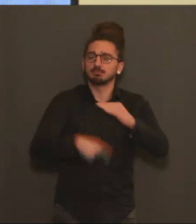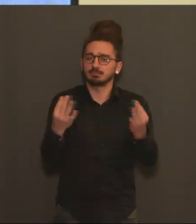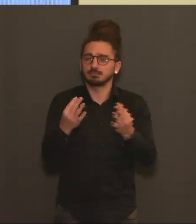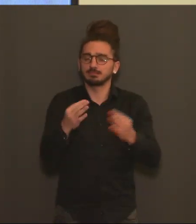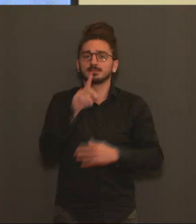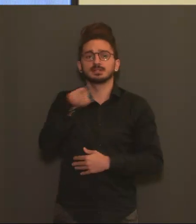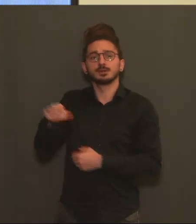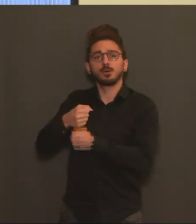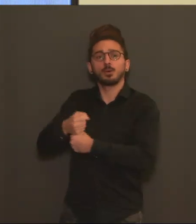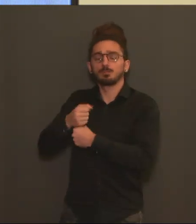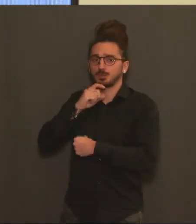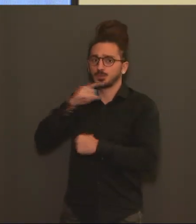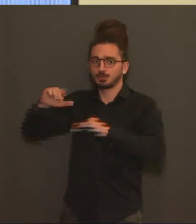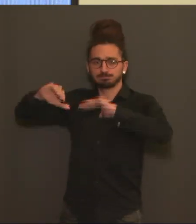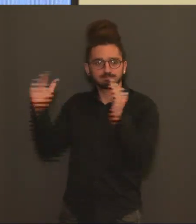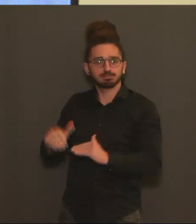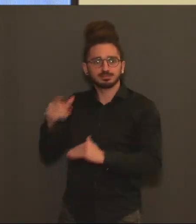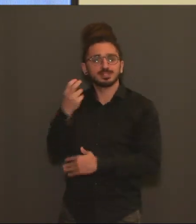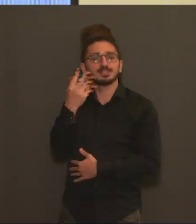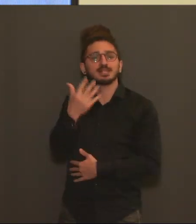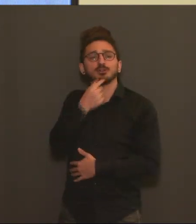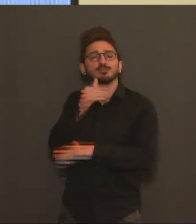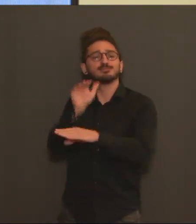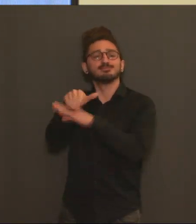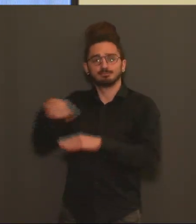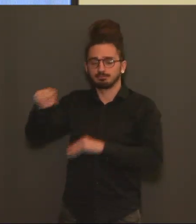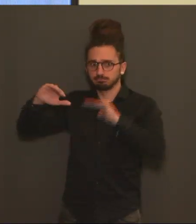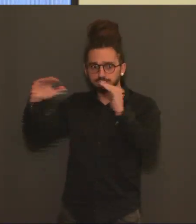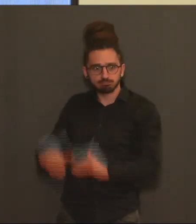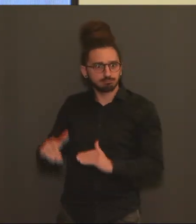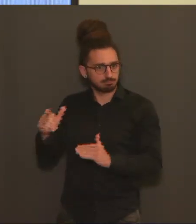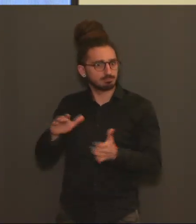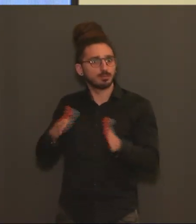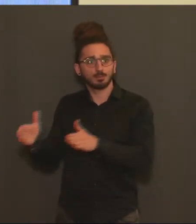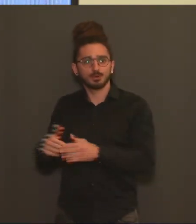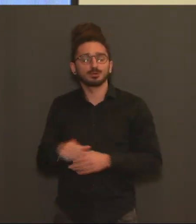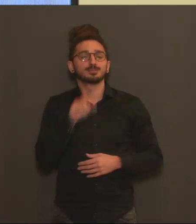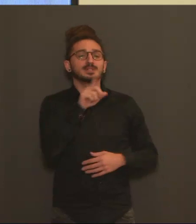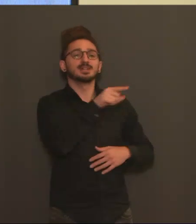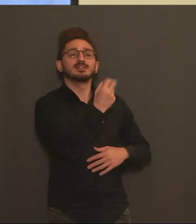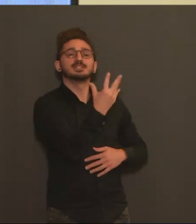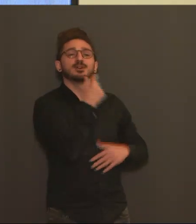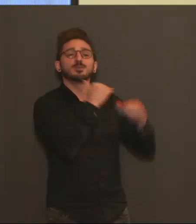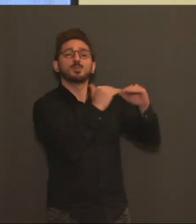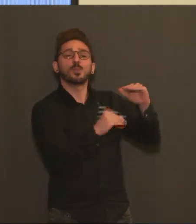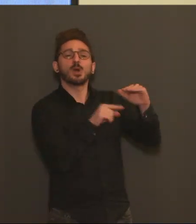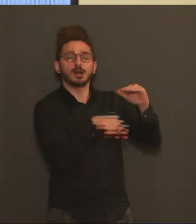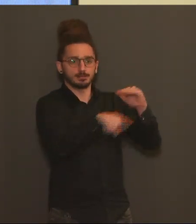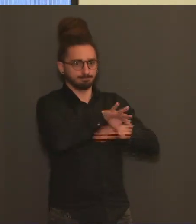a par contre une augmentation modérée, mais qui existe, des décès chez les gens de moins de 85 ans, donc en dehors des maisons de